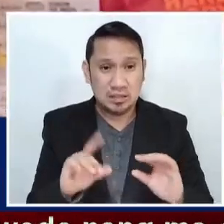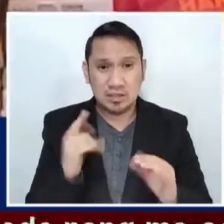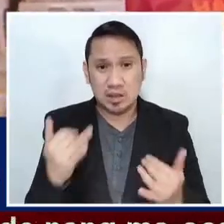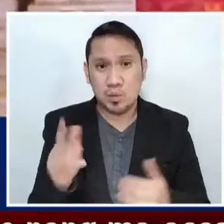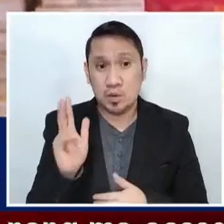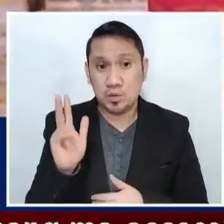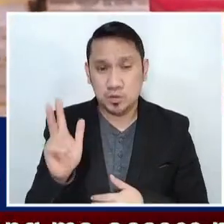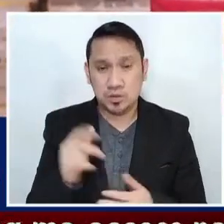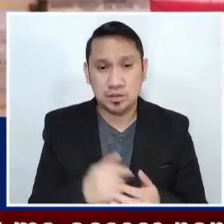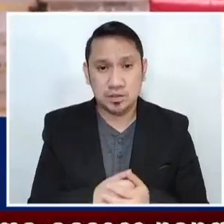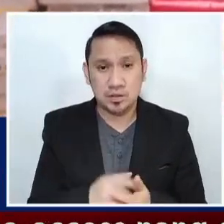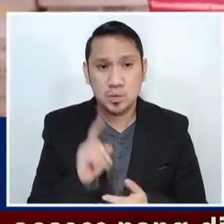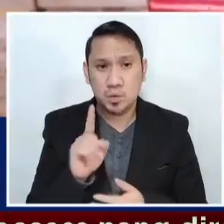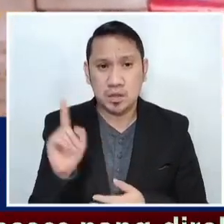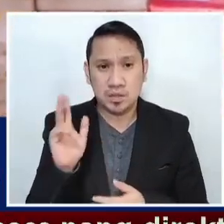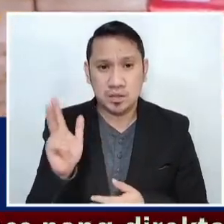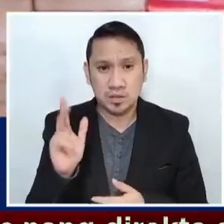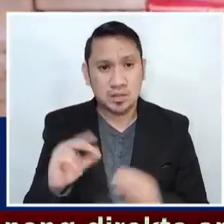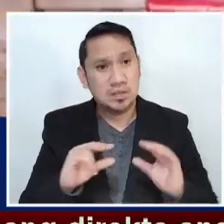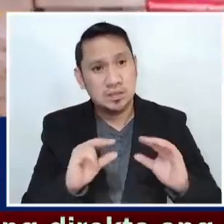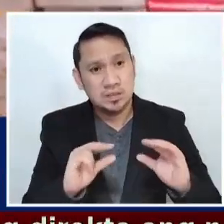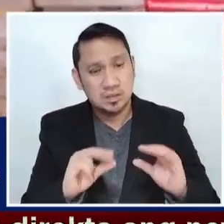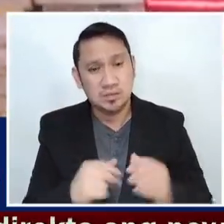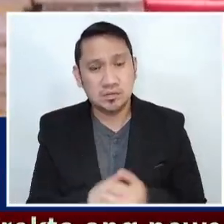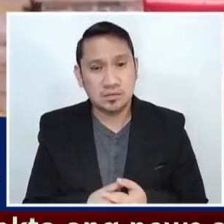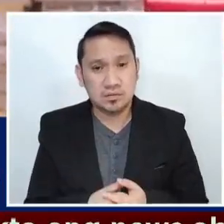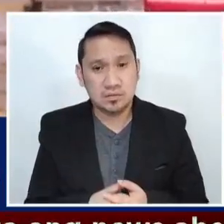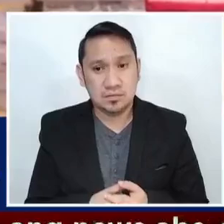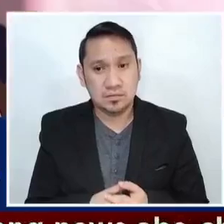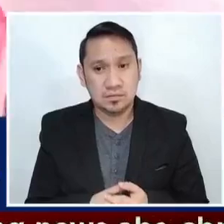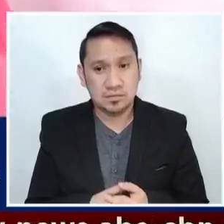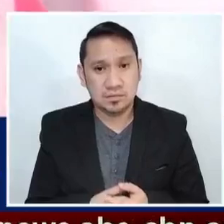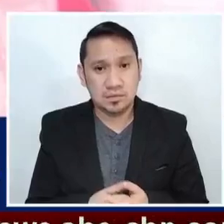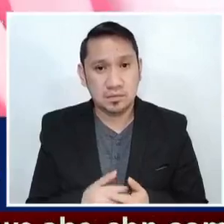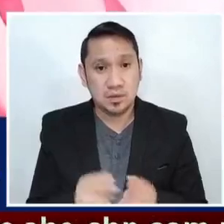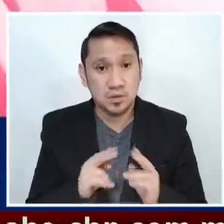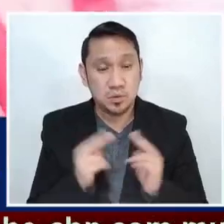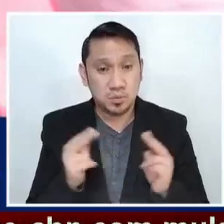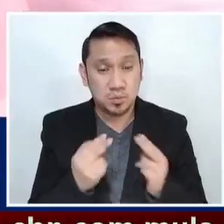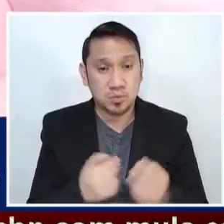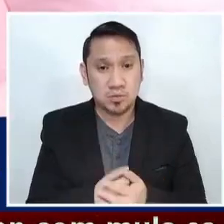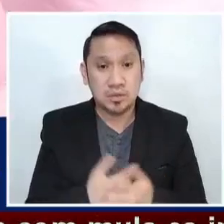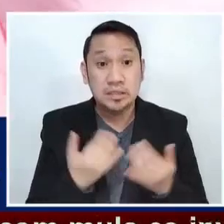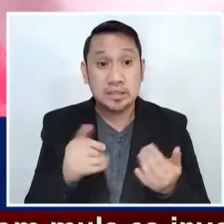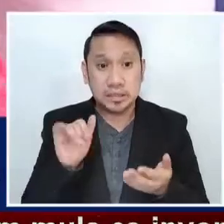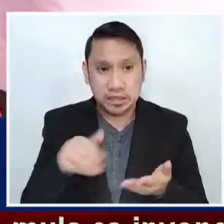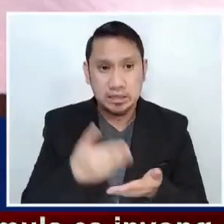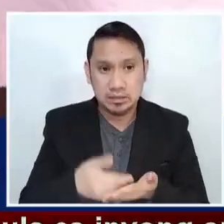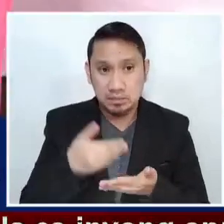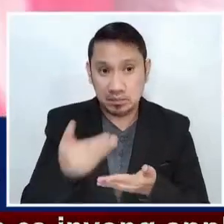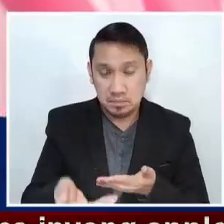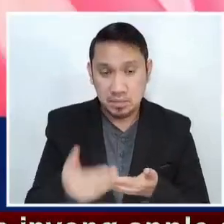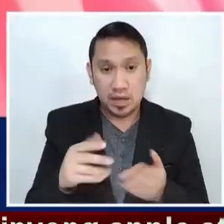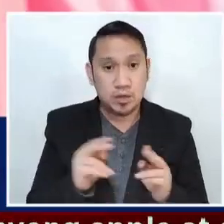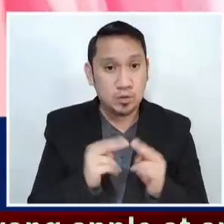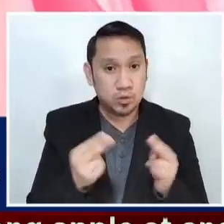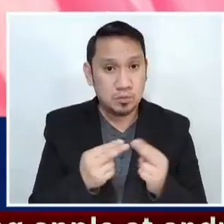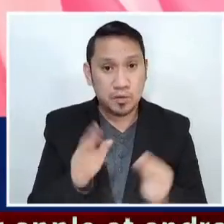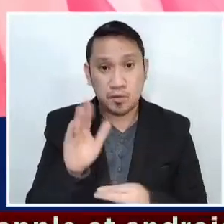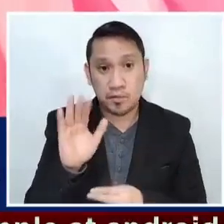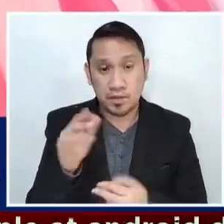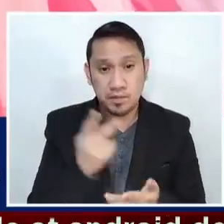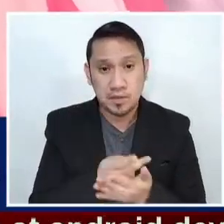na. 130 na isang rim, 3C. Notebook. Mabibili ang notebook sa 15 pesos kada